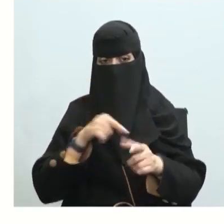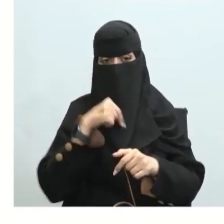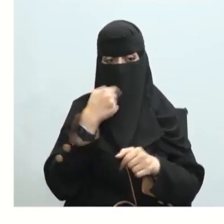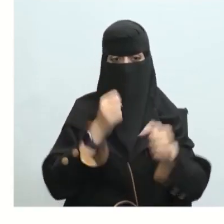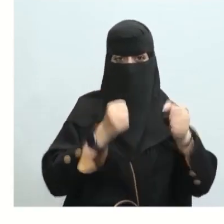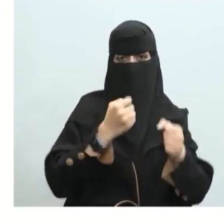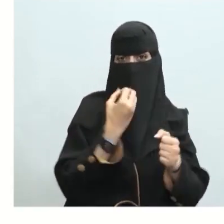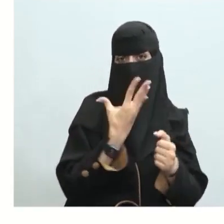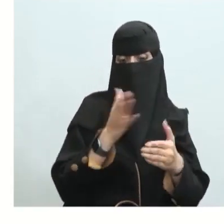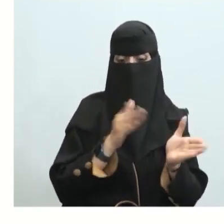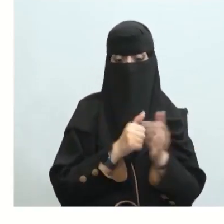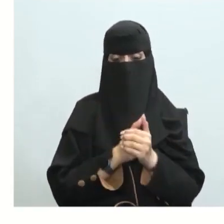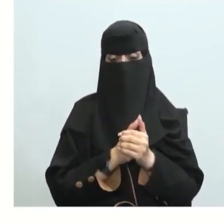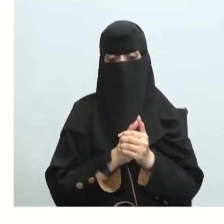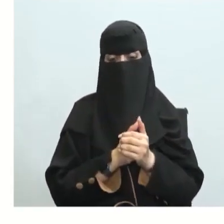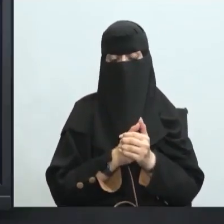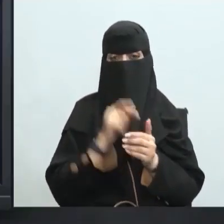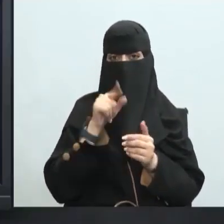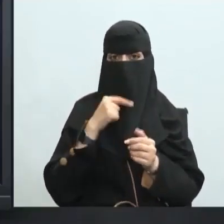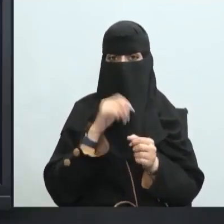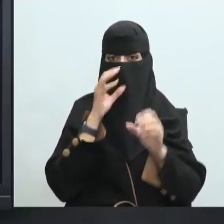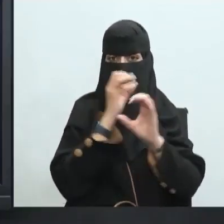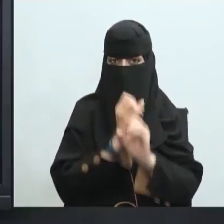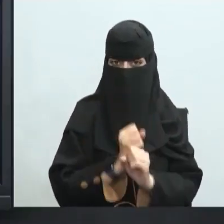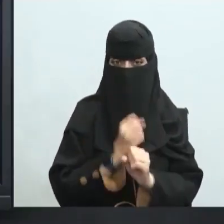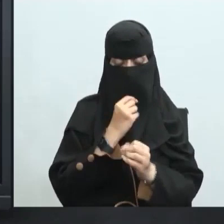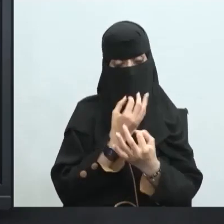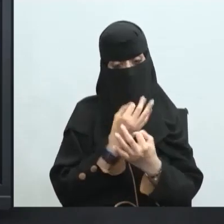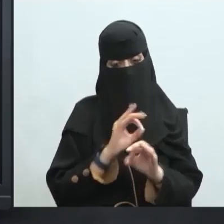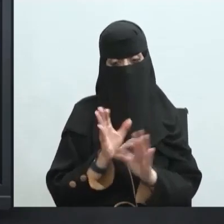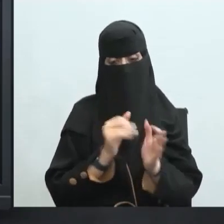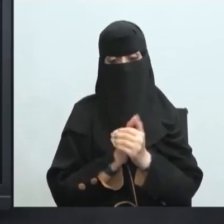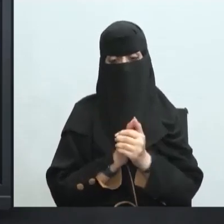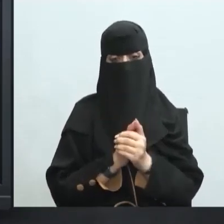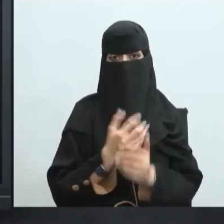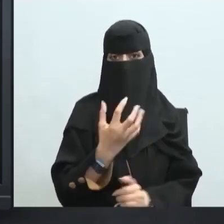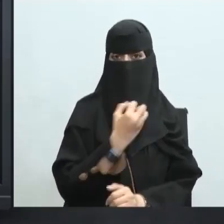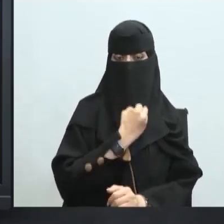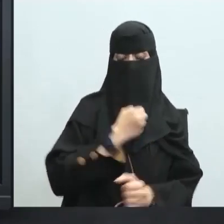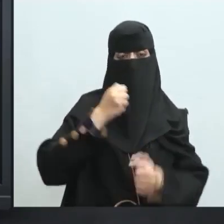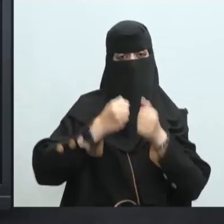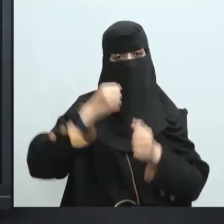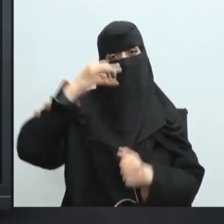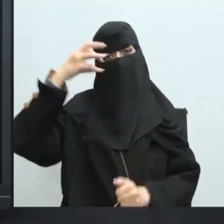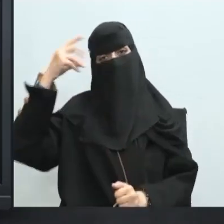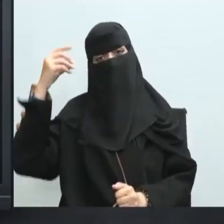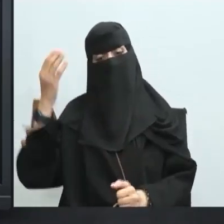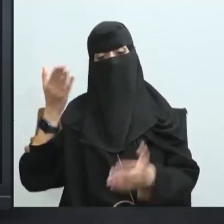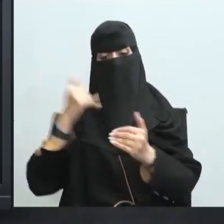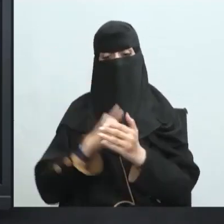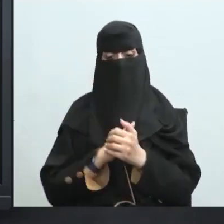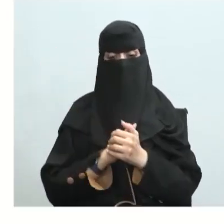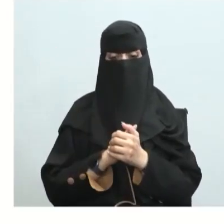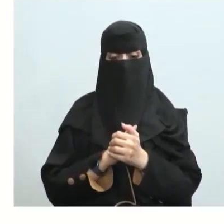ايضا جميل نقول مثلا تامين شامل لانه يحاكي الواقع وايضا امتلك سياره احلامك امتلك